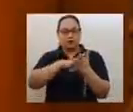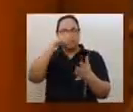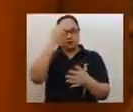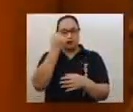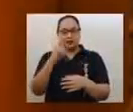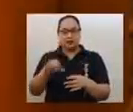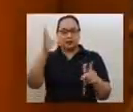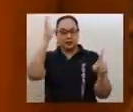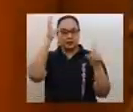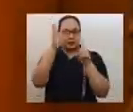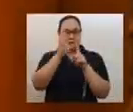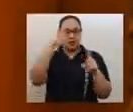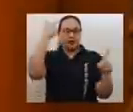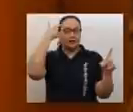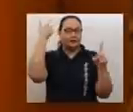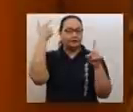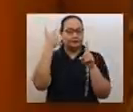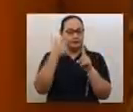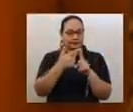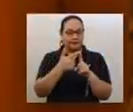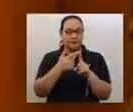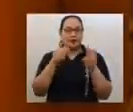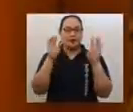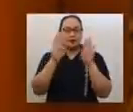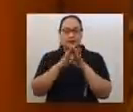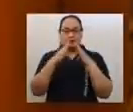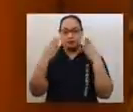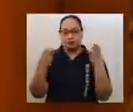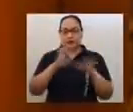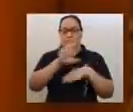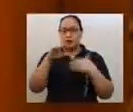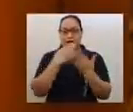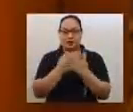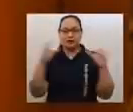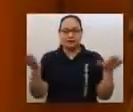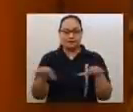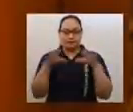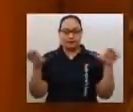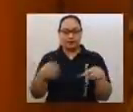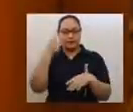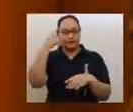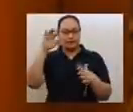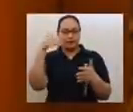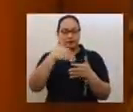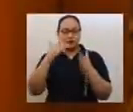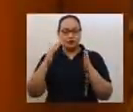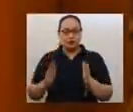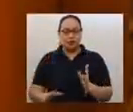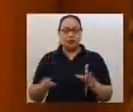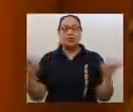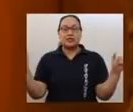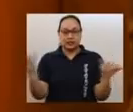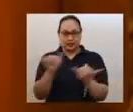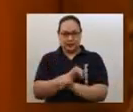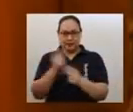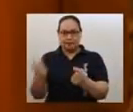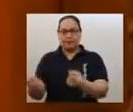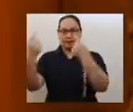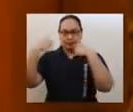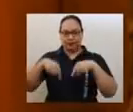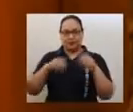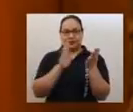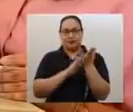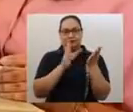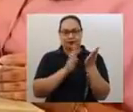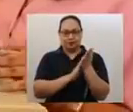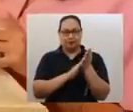learning competencies, mga layunin, mga sanggunian at lahat ng gawain ng mga mag-aaral katulad ng kung sila